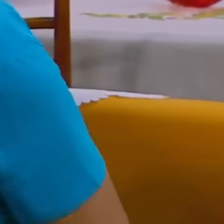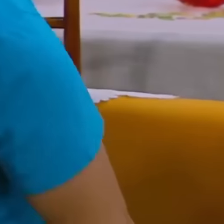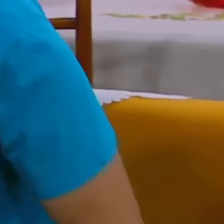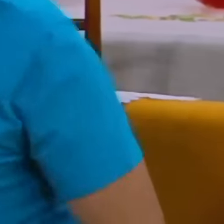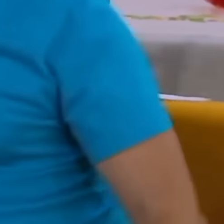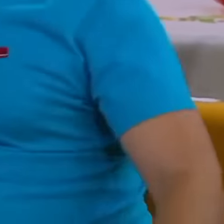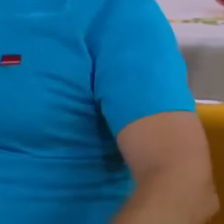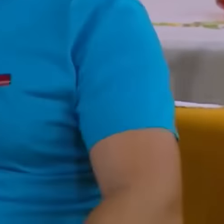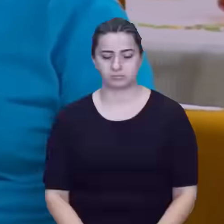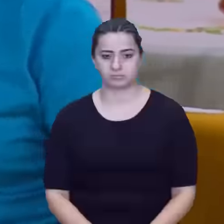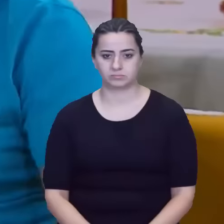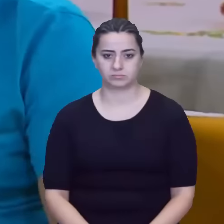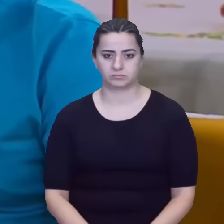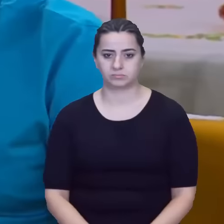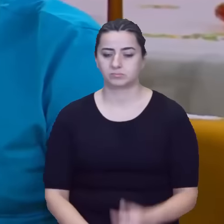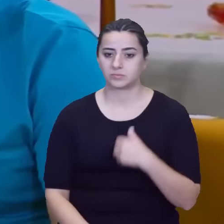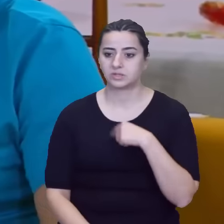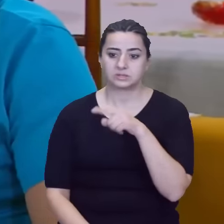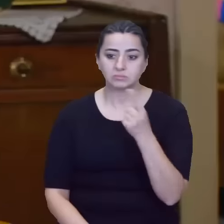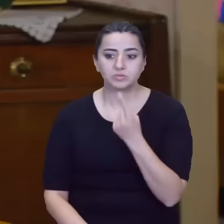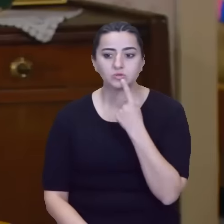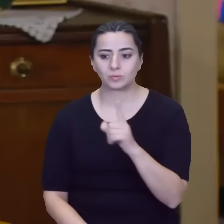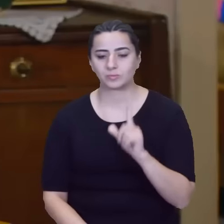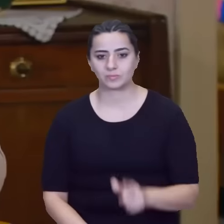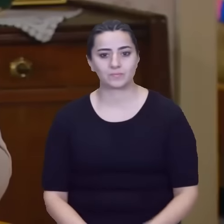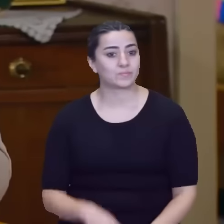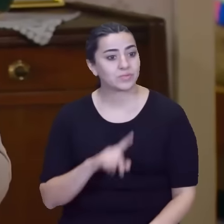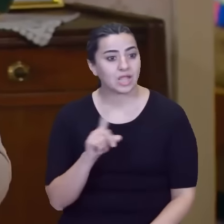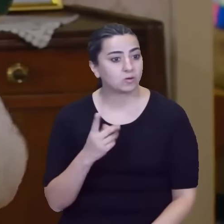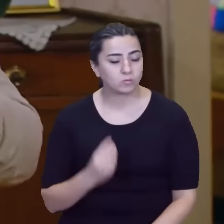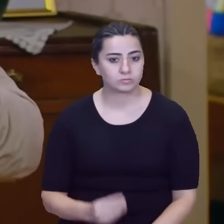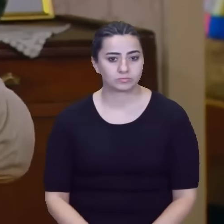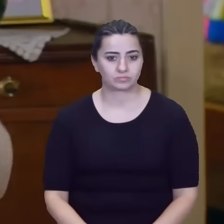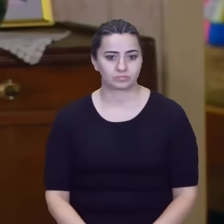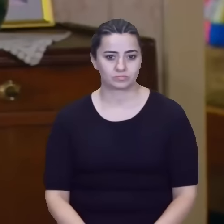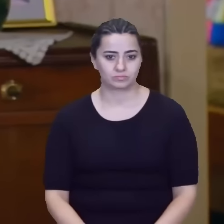attı. Benim size bir şey söylemem lazım. Hayırdır?